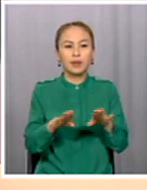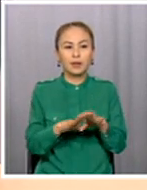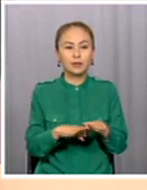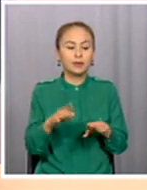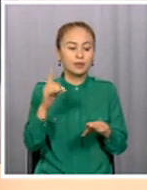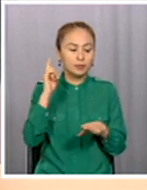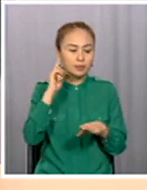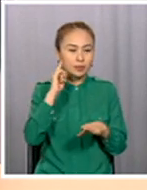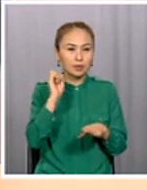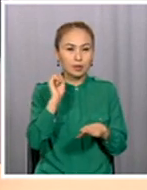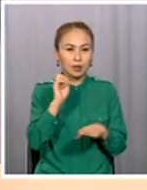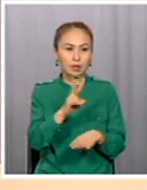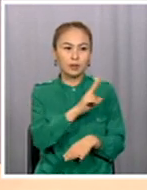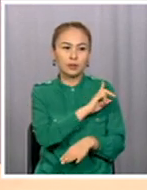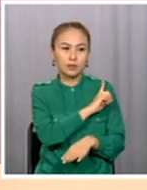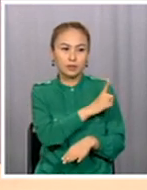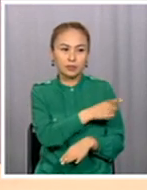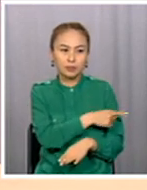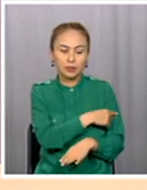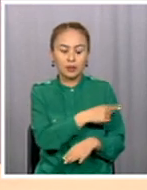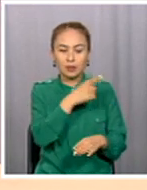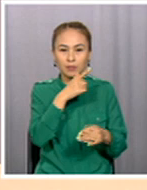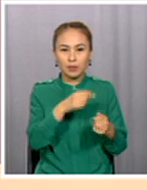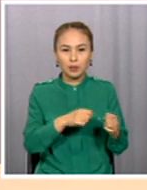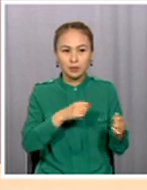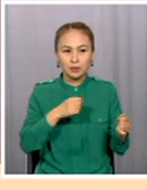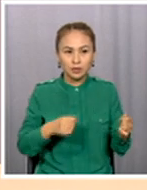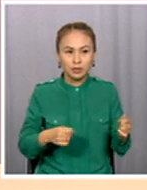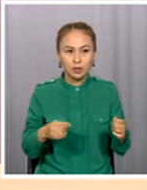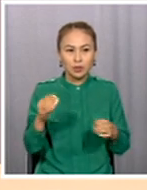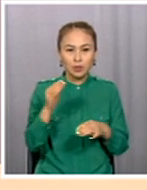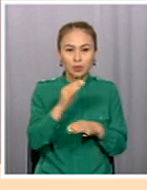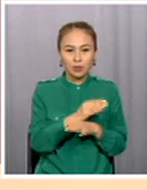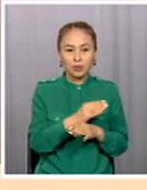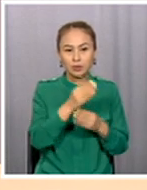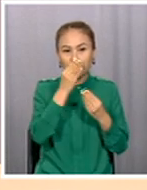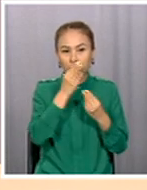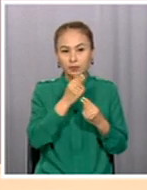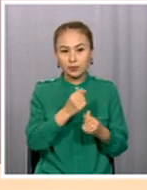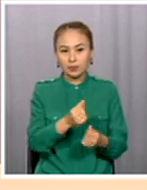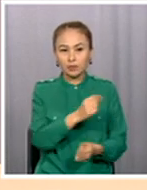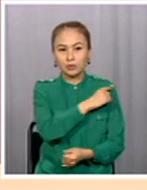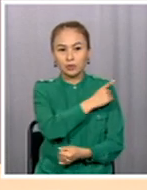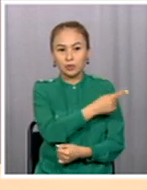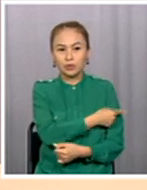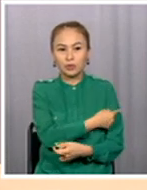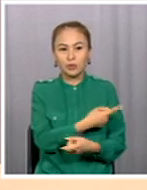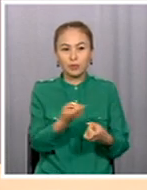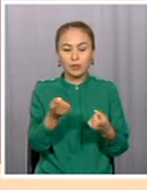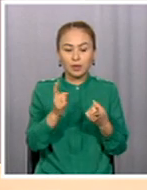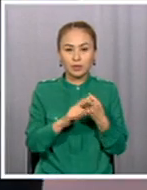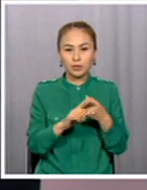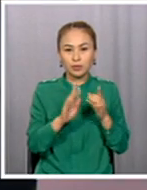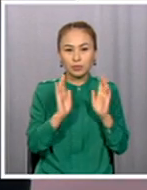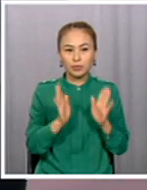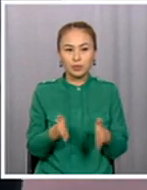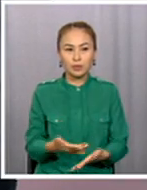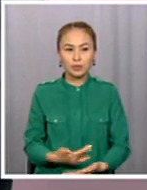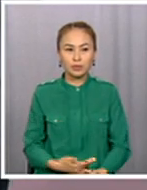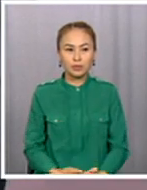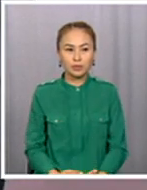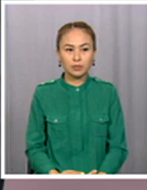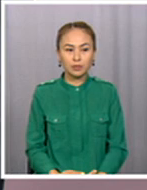дыбыстың қаттылығы мен бәсеңдігі оған әсер ететін күшке байланысты болады.